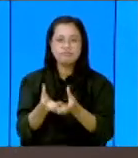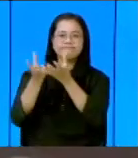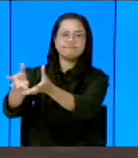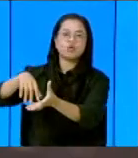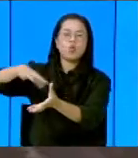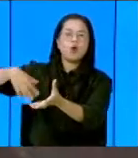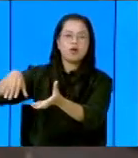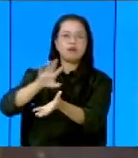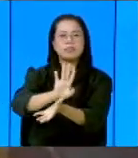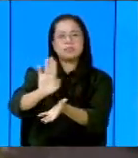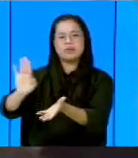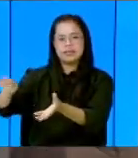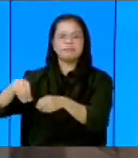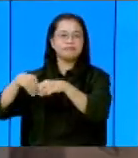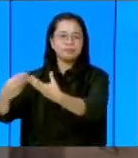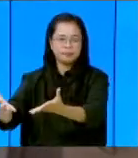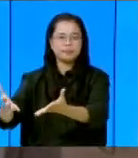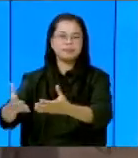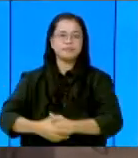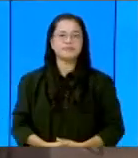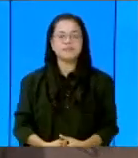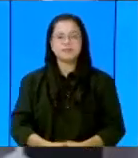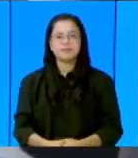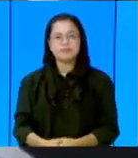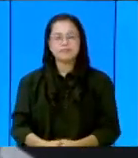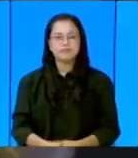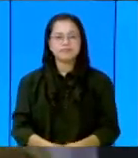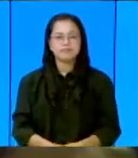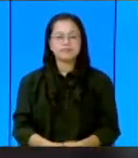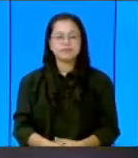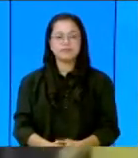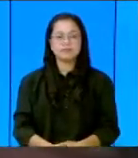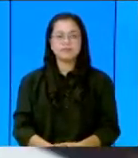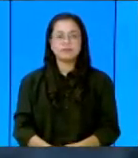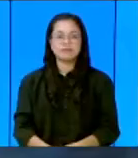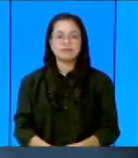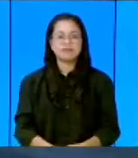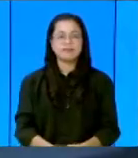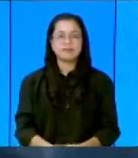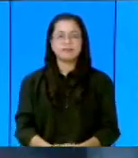petugas daerah masing-masing kloter untuk diserahkan kepada keluarga jemaah calon haji.